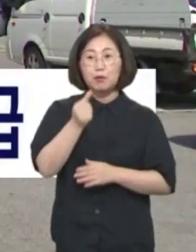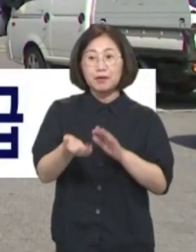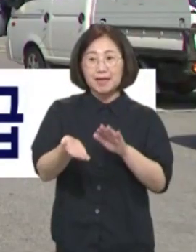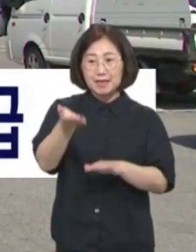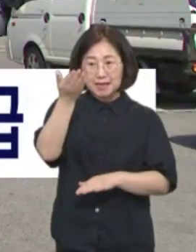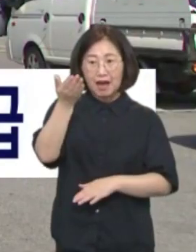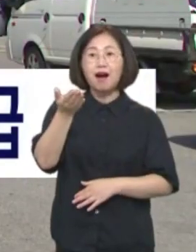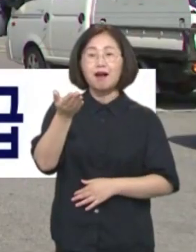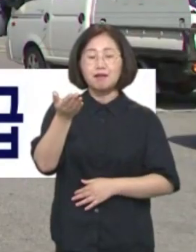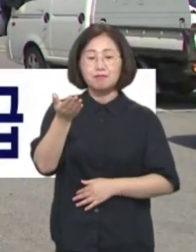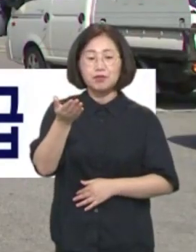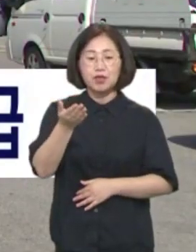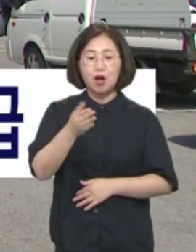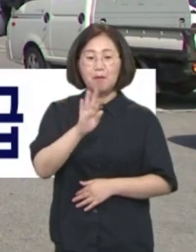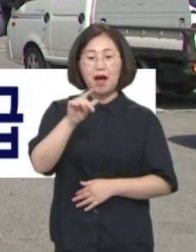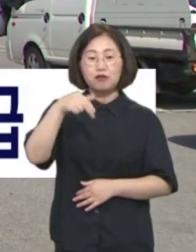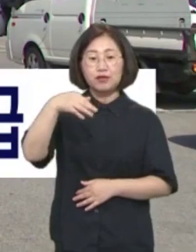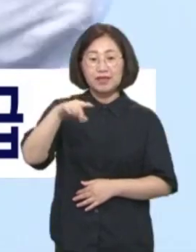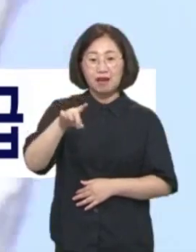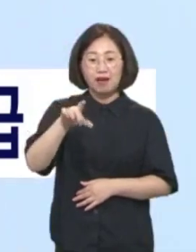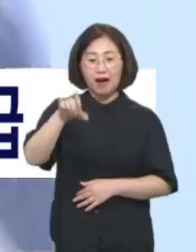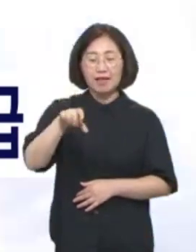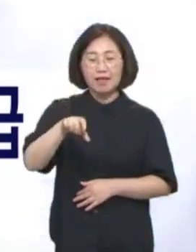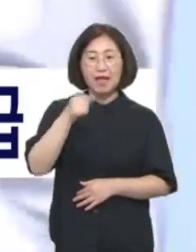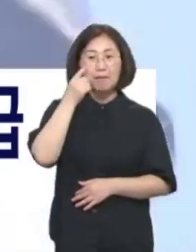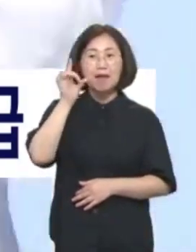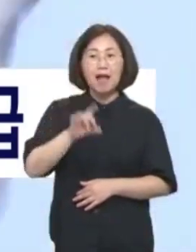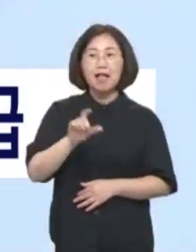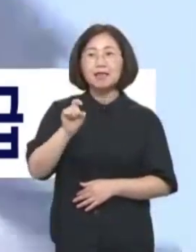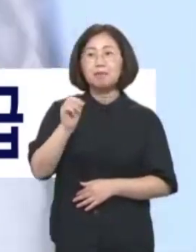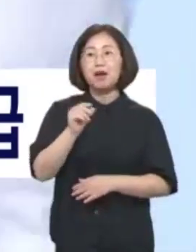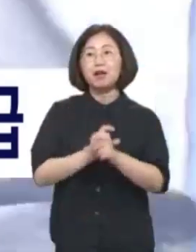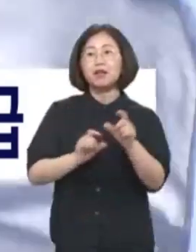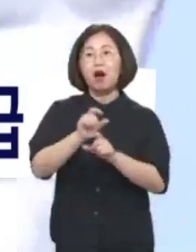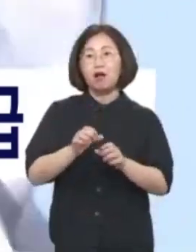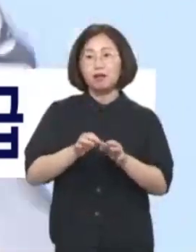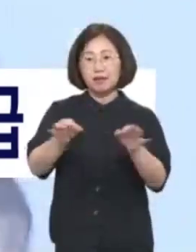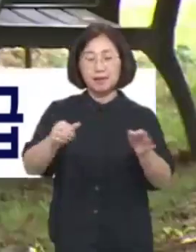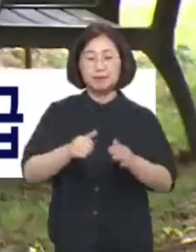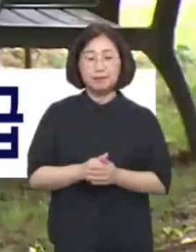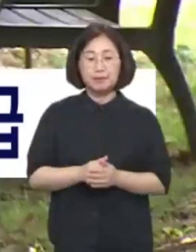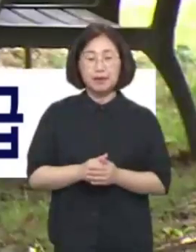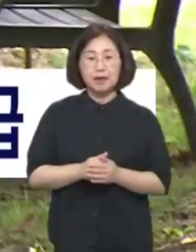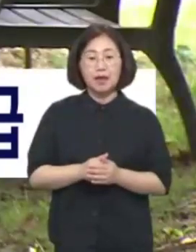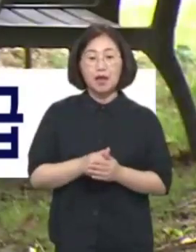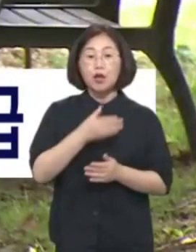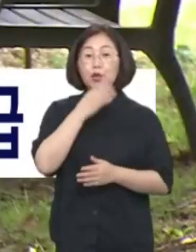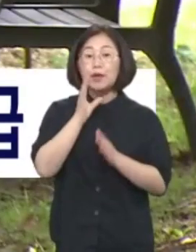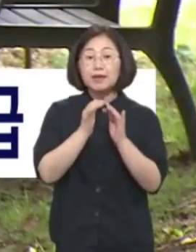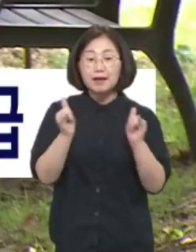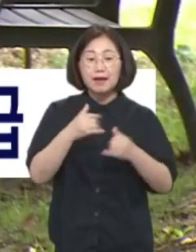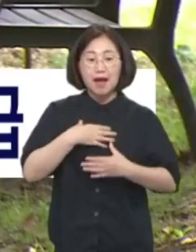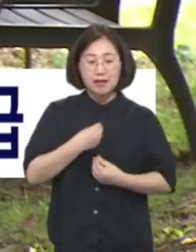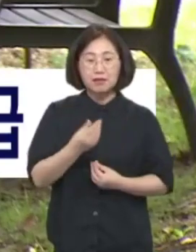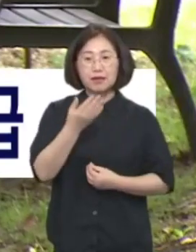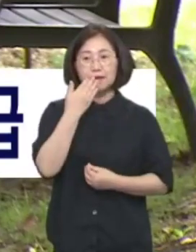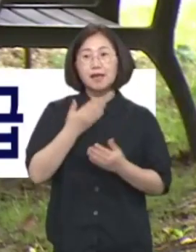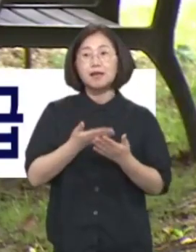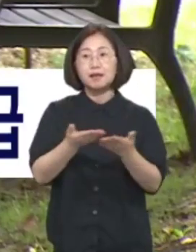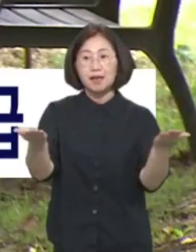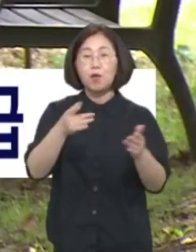대해 기존 바우처 카드에 매달 10만 원을 추가 지급하기로 했습니다. 이는 취약계층인 노인들에게 안정적